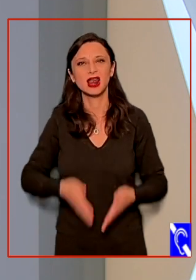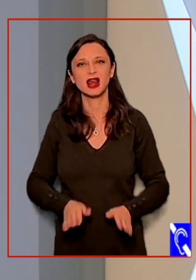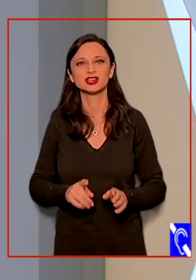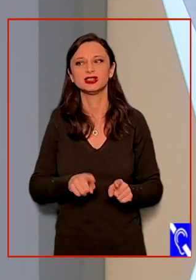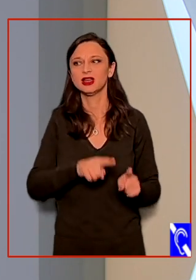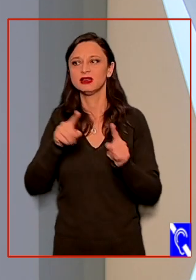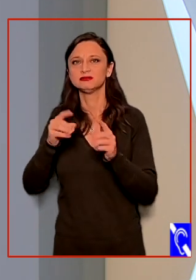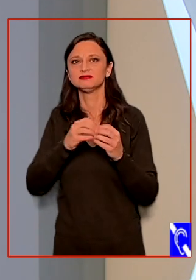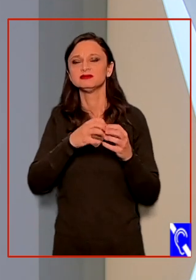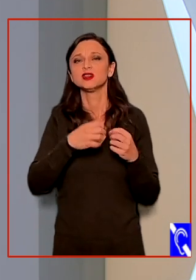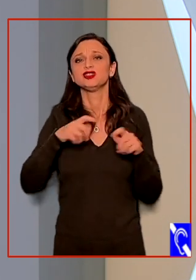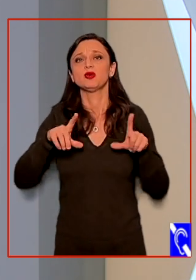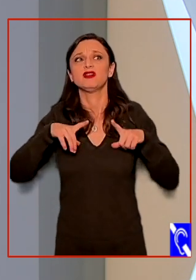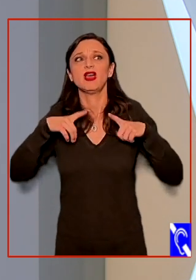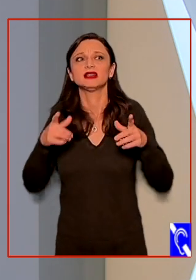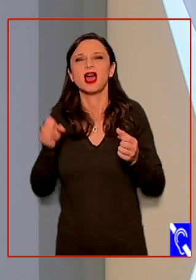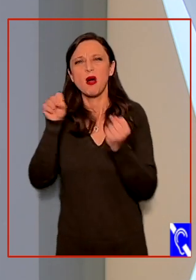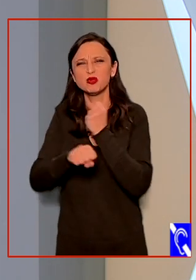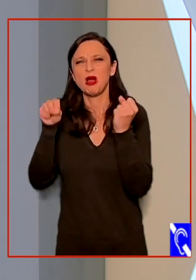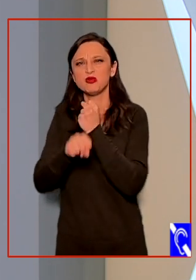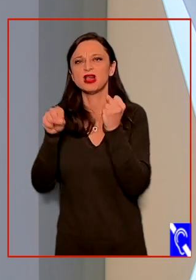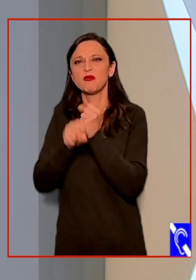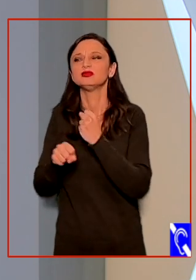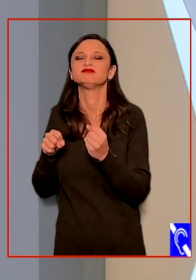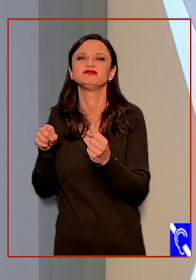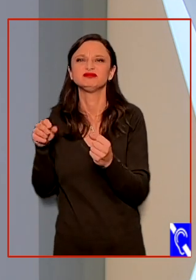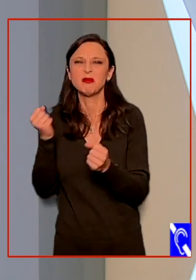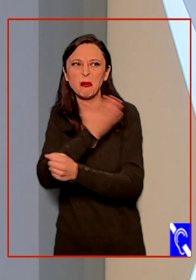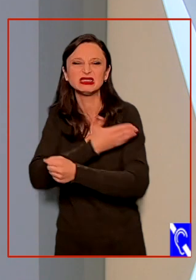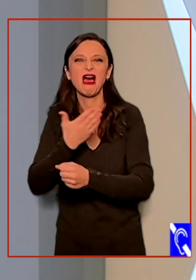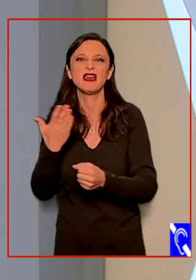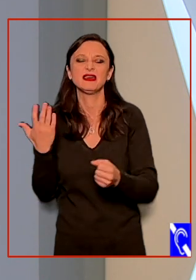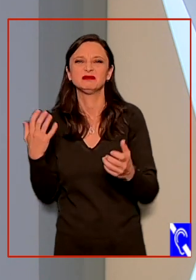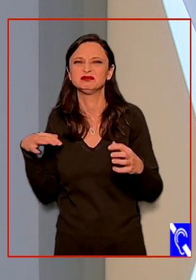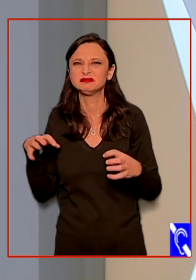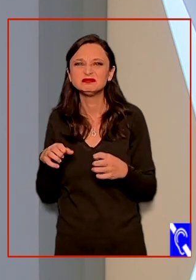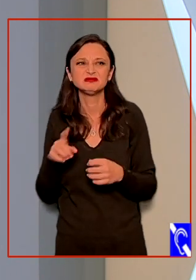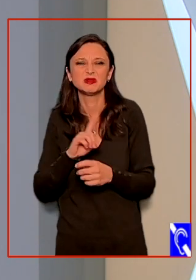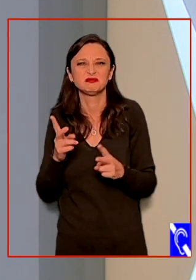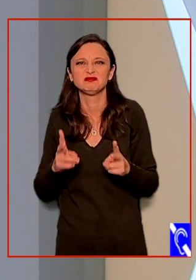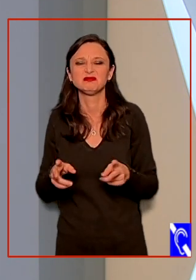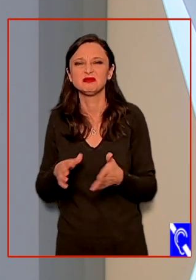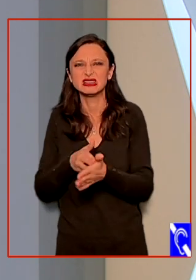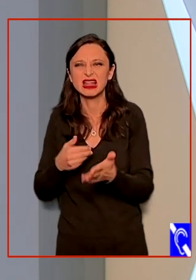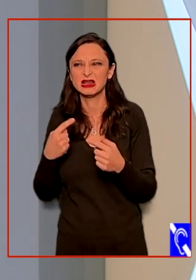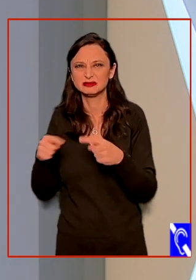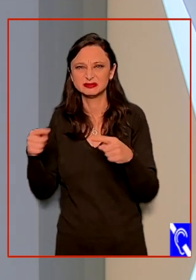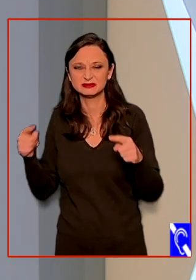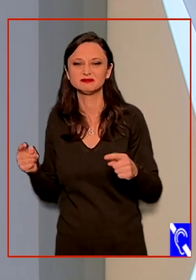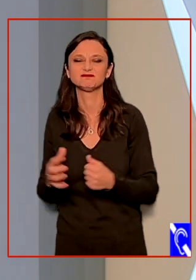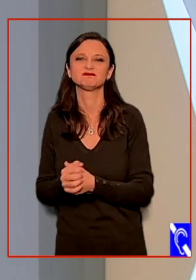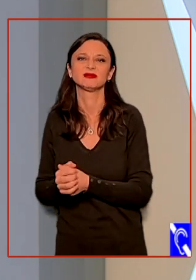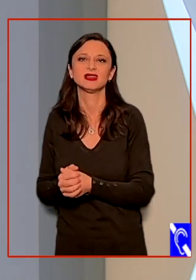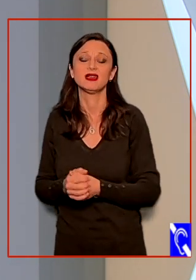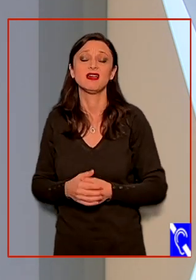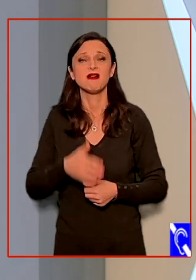și cimitir, în astfel de instituții unde sunt abuzați, unde sunt bătuți, unde au parte de tratamente inumane și degradante. Georgiana Pascu